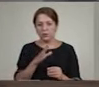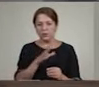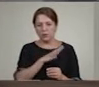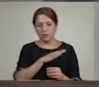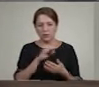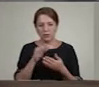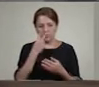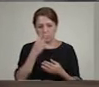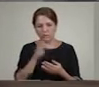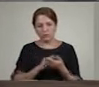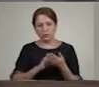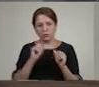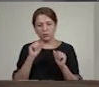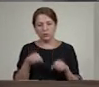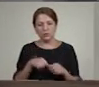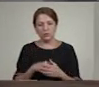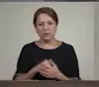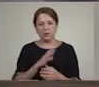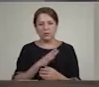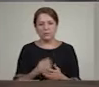ko'rsatib yozishimiz ham mumkin ekan.